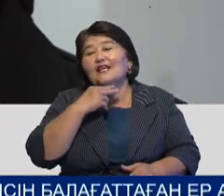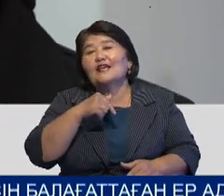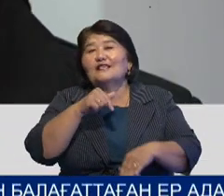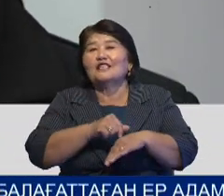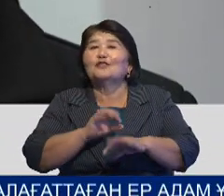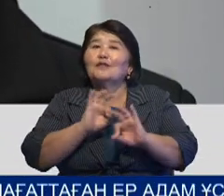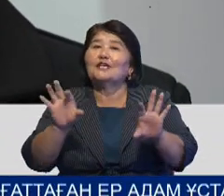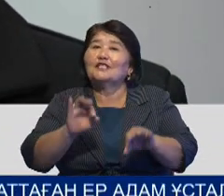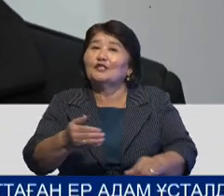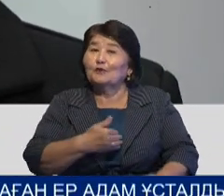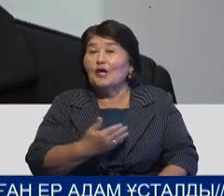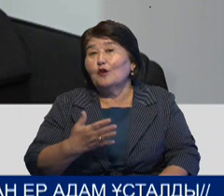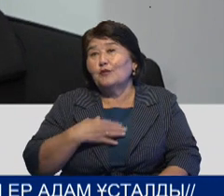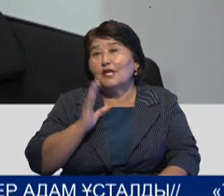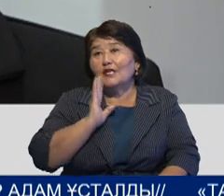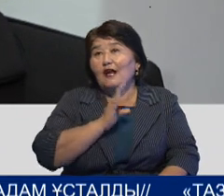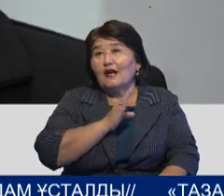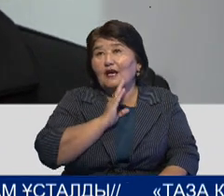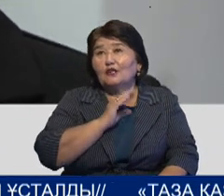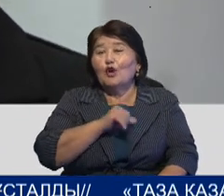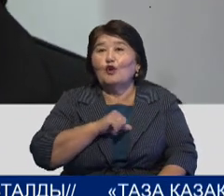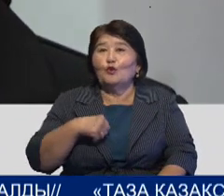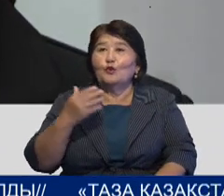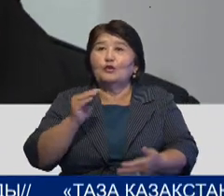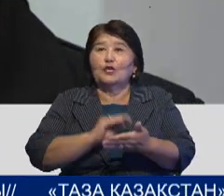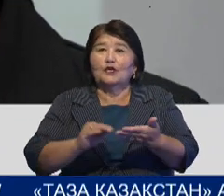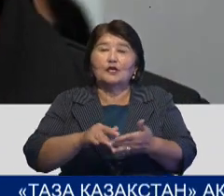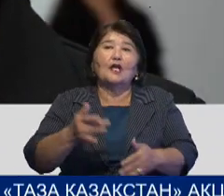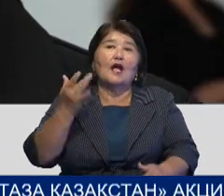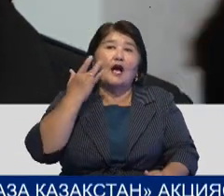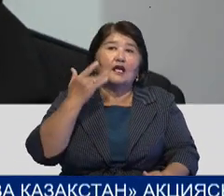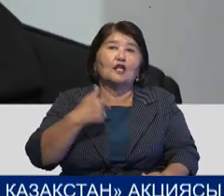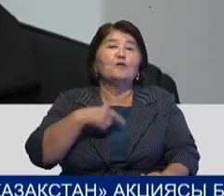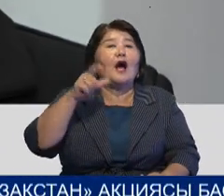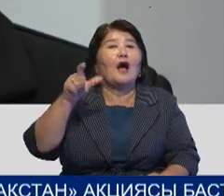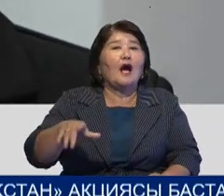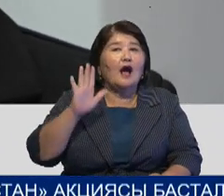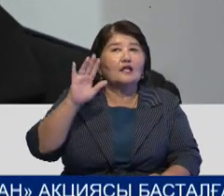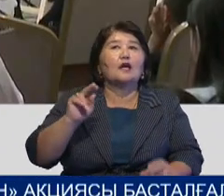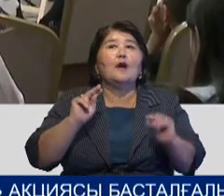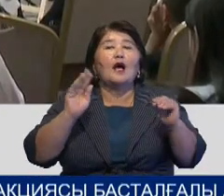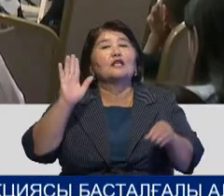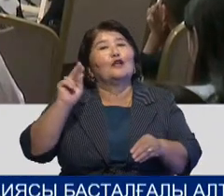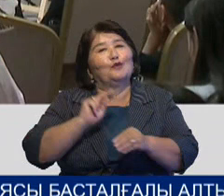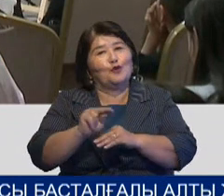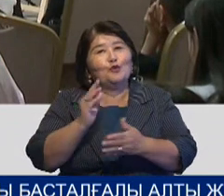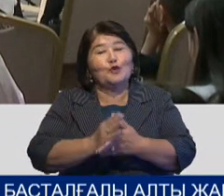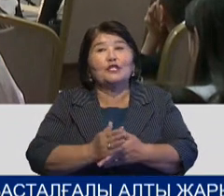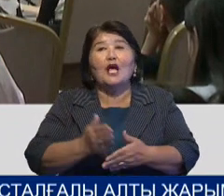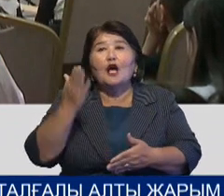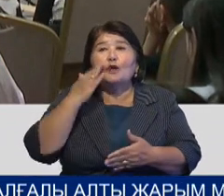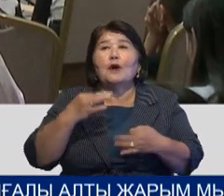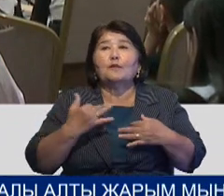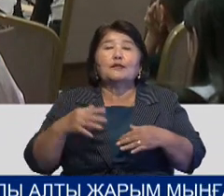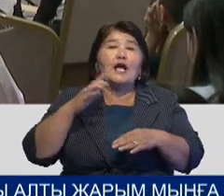келді. Менің анам негізінде өзі журналист, әрдайым маған адам бол, адал бол деп үйретеді. Мазмұнды мерекені